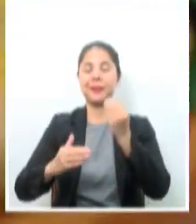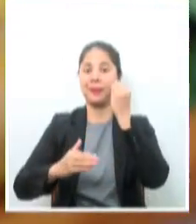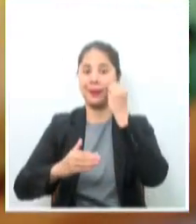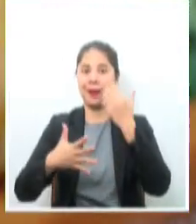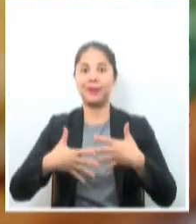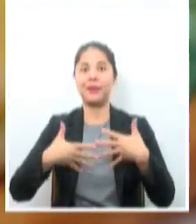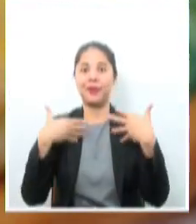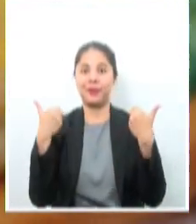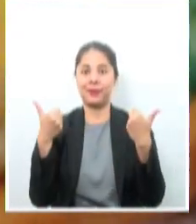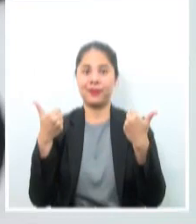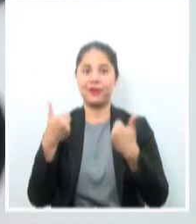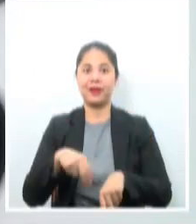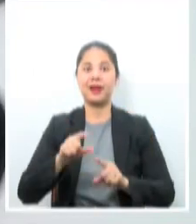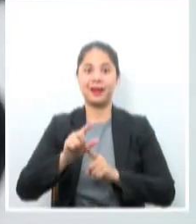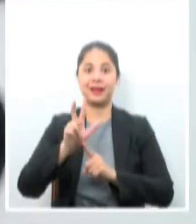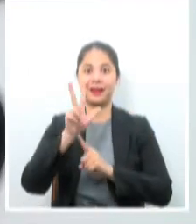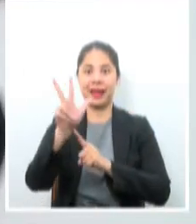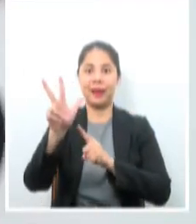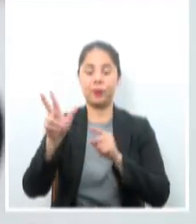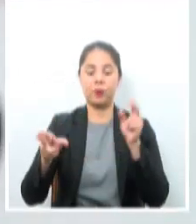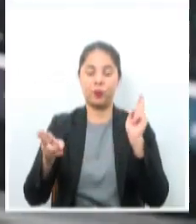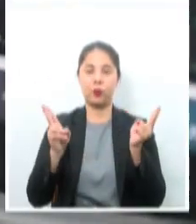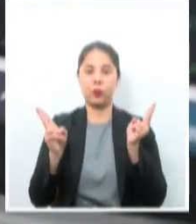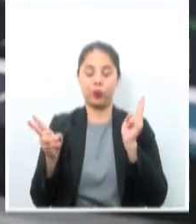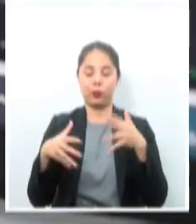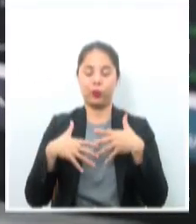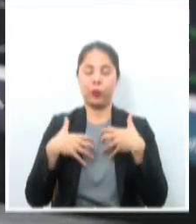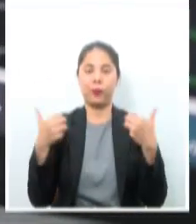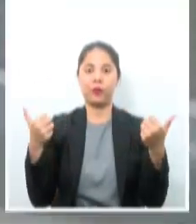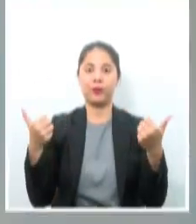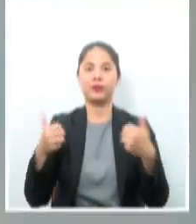และกิจกรรมมีสุขโรบอท